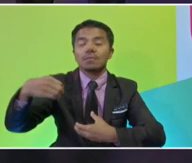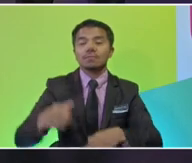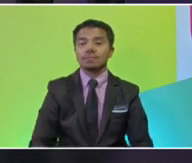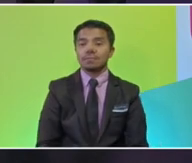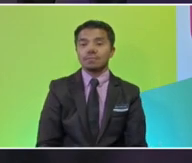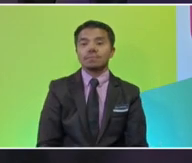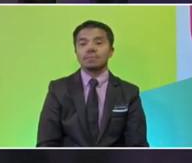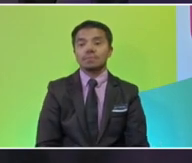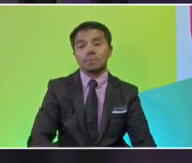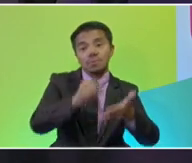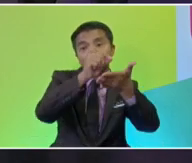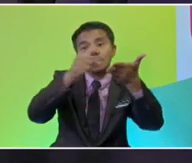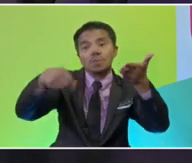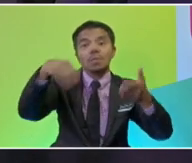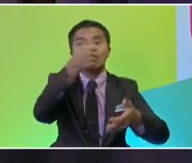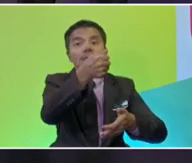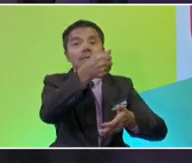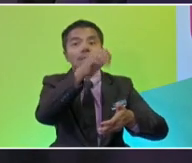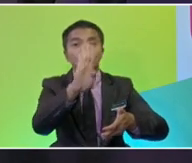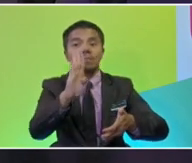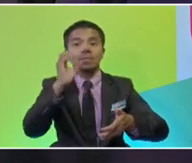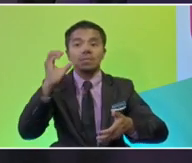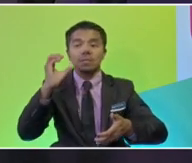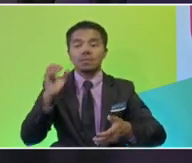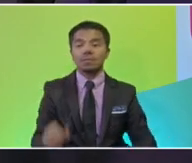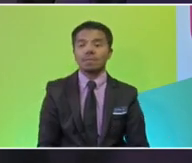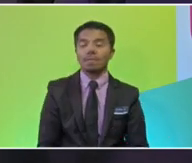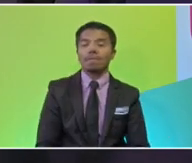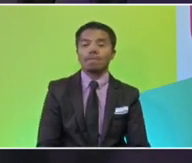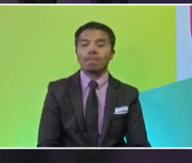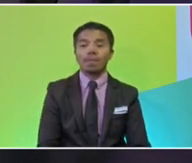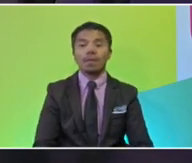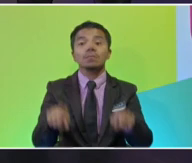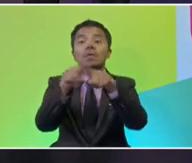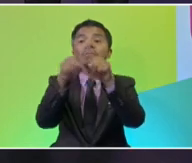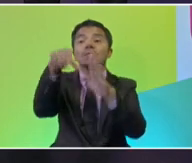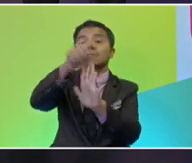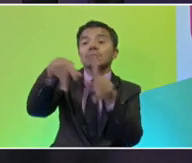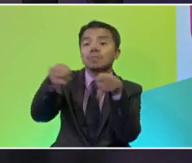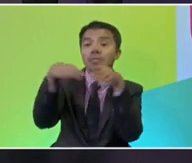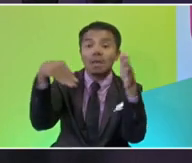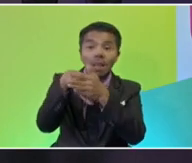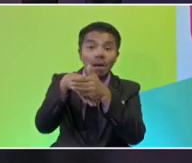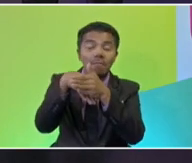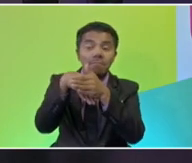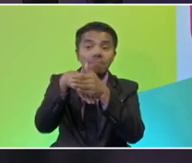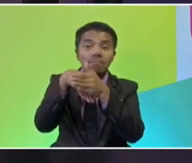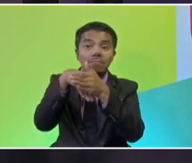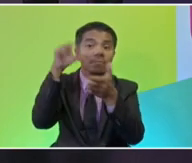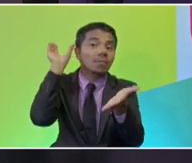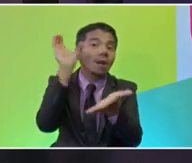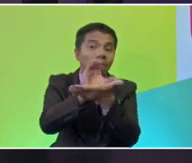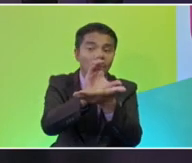labelkan dulu ABC Dandi sama seperti dalam gambar aja tadi oke untuk